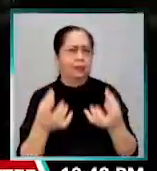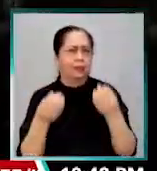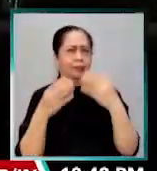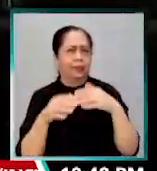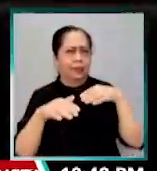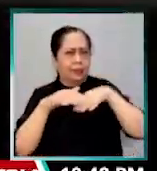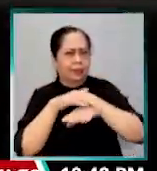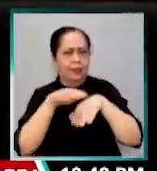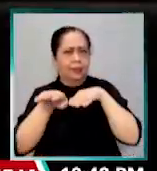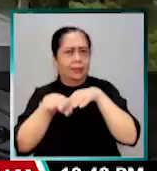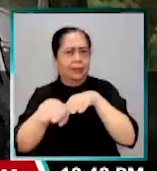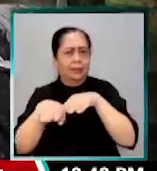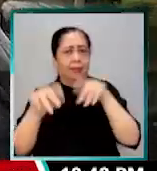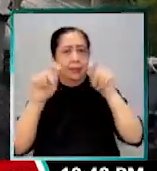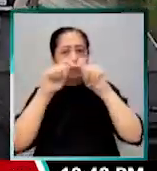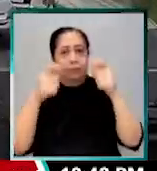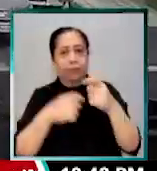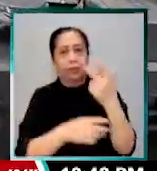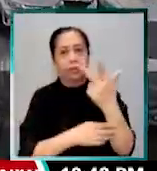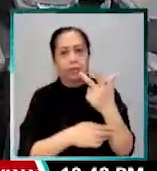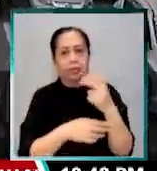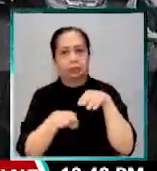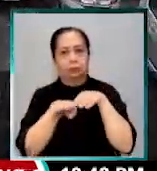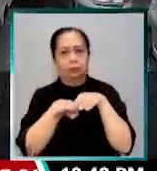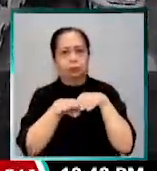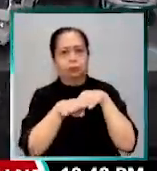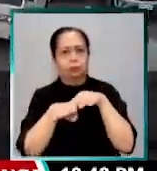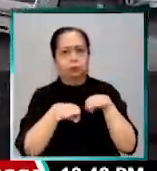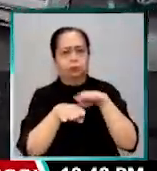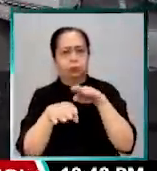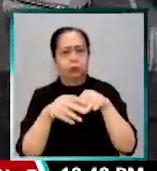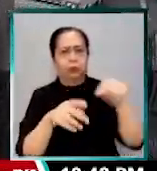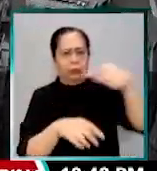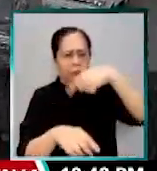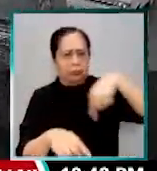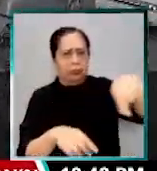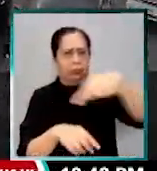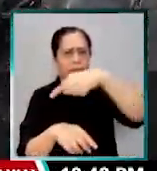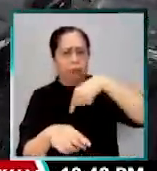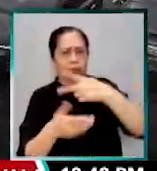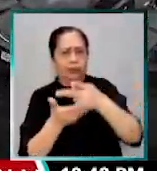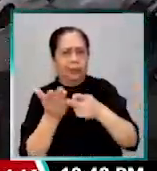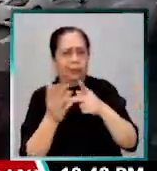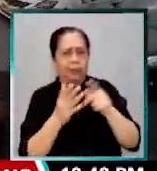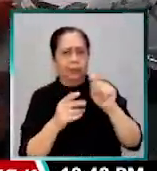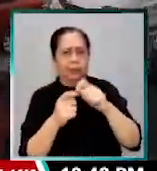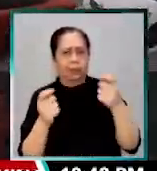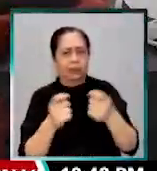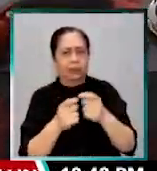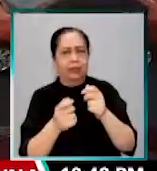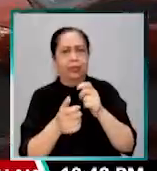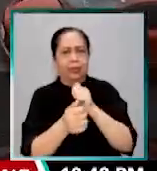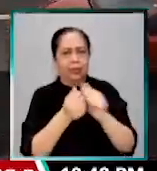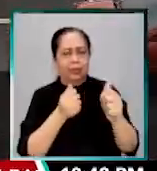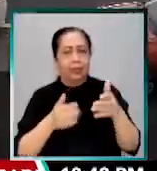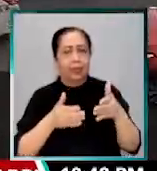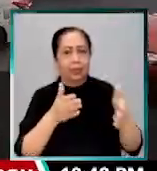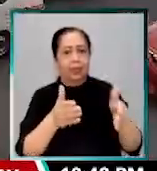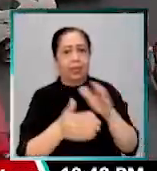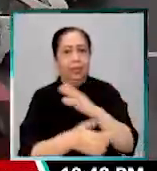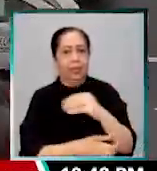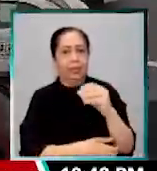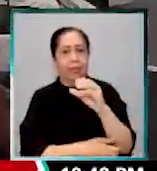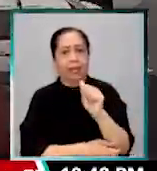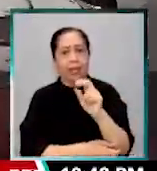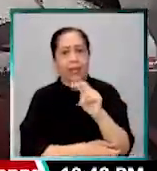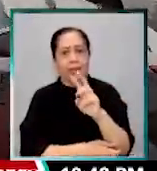ng Terminal 3, nagkabuhol-buhol ang trapiko sa paikot na bahagi ng Terminal 3 bypass lane at Andrews Avenue.